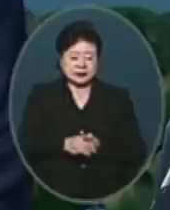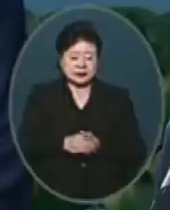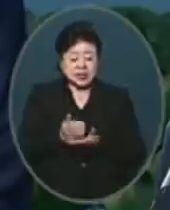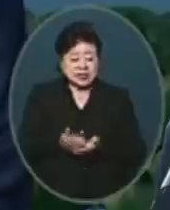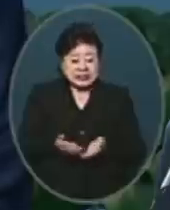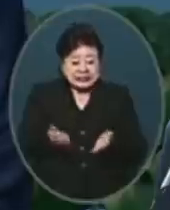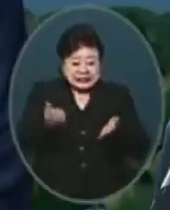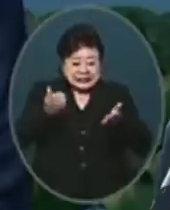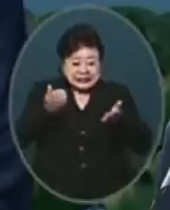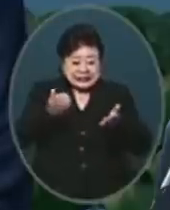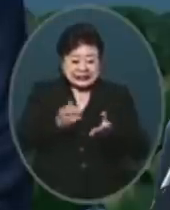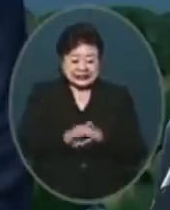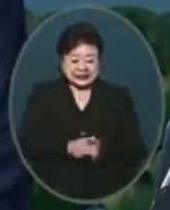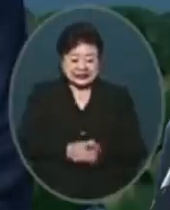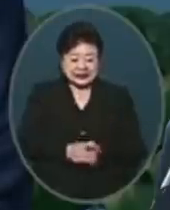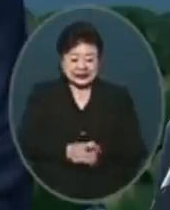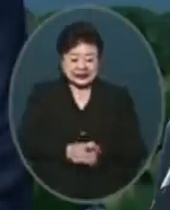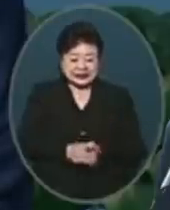그릇이